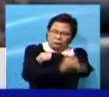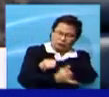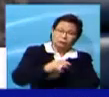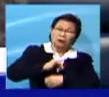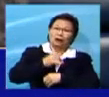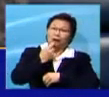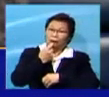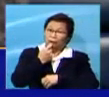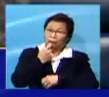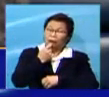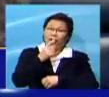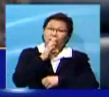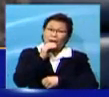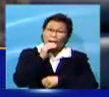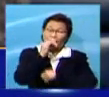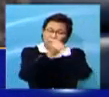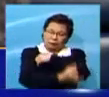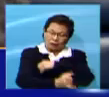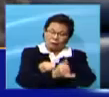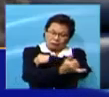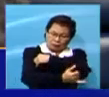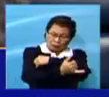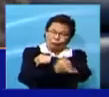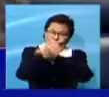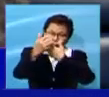negara-negara yang telah